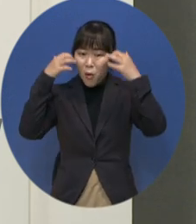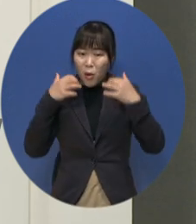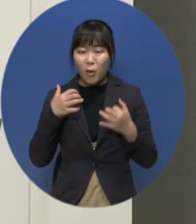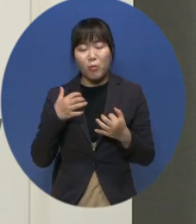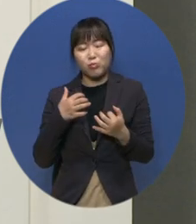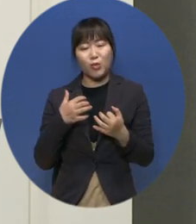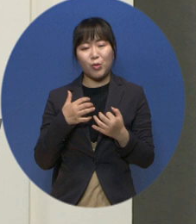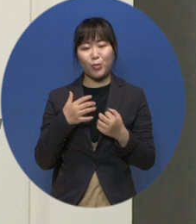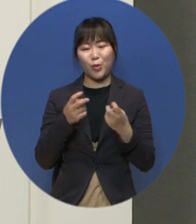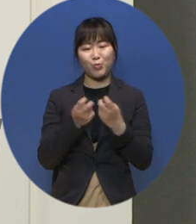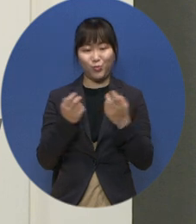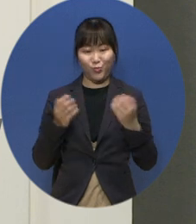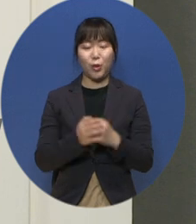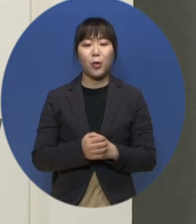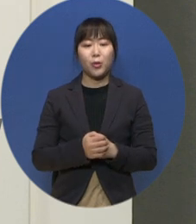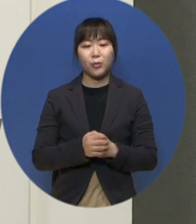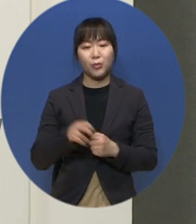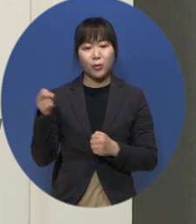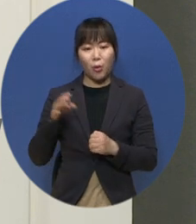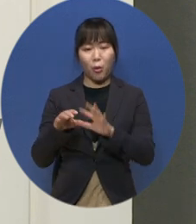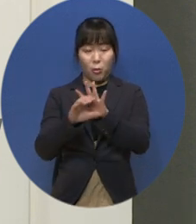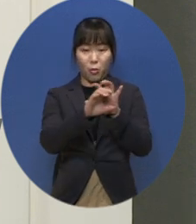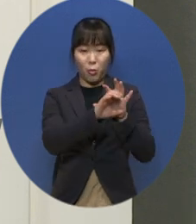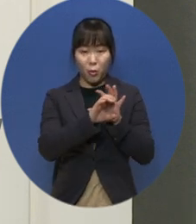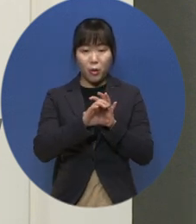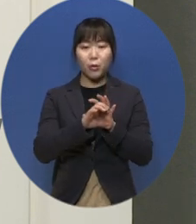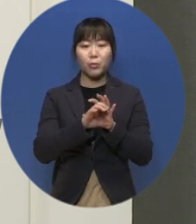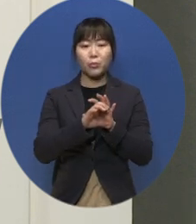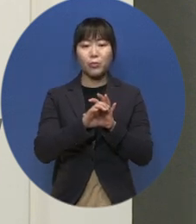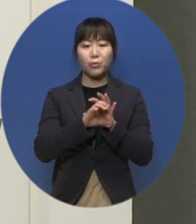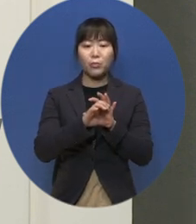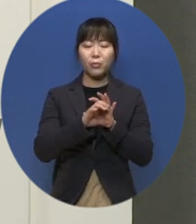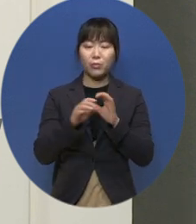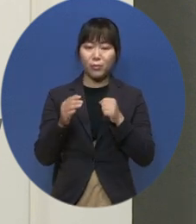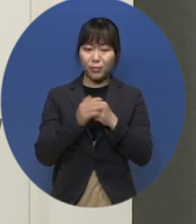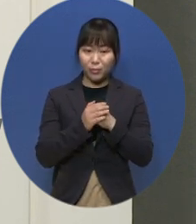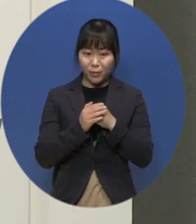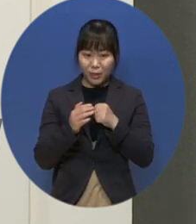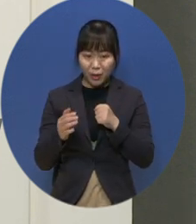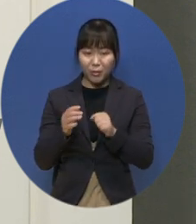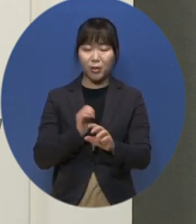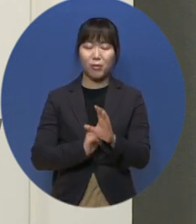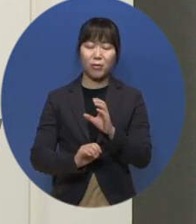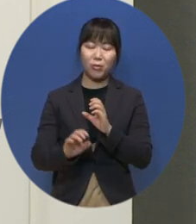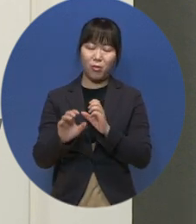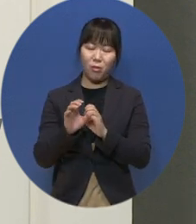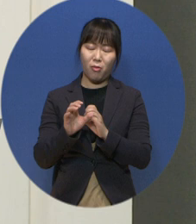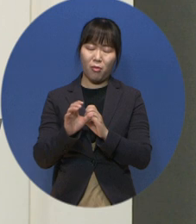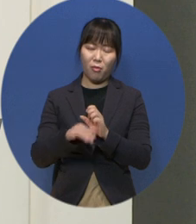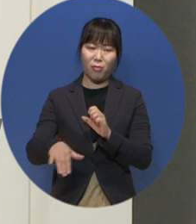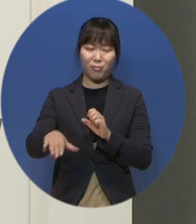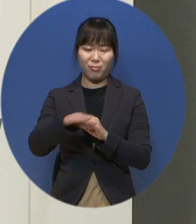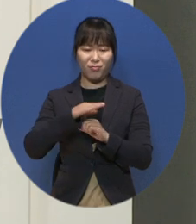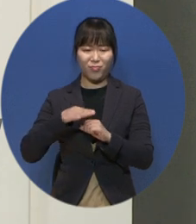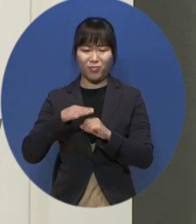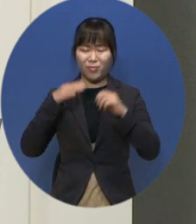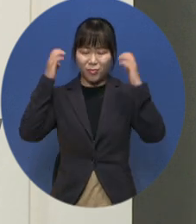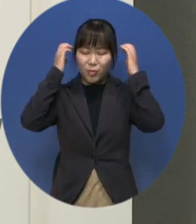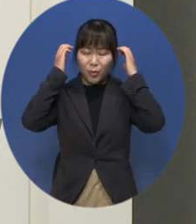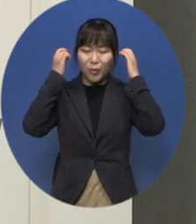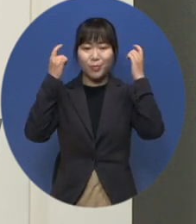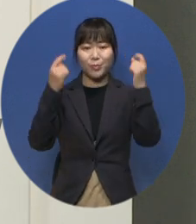수 없는 거지만 또 공교롭게 코로나19까지 등장을 해서 저희들을 더욱 괴롭히고